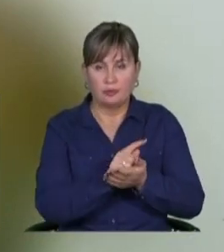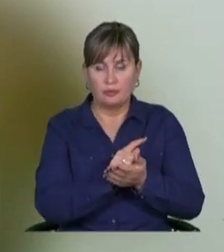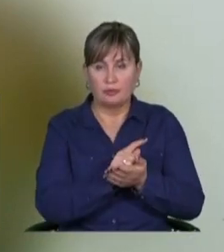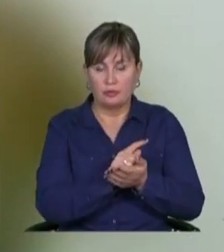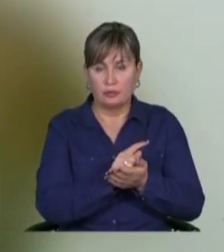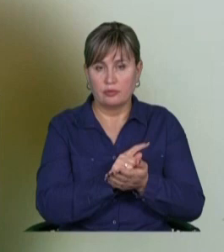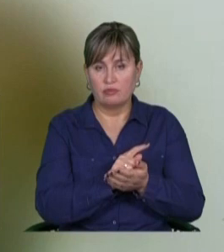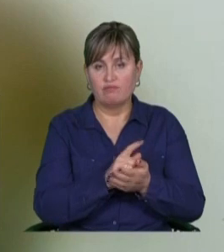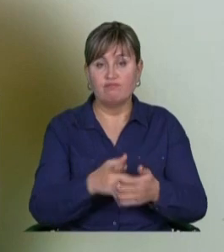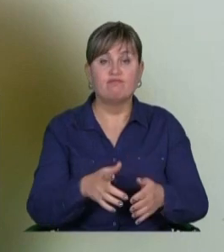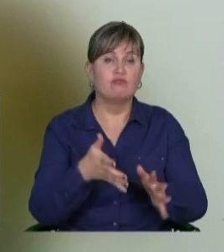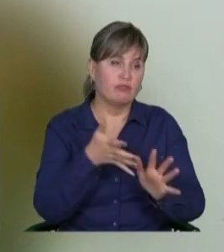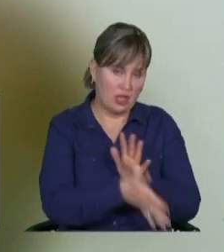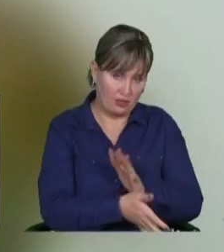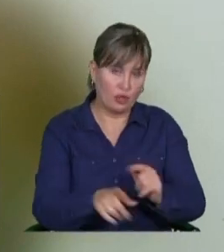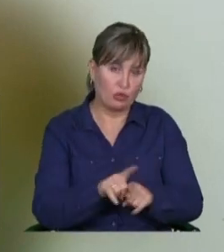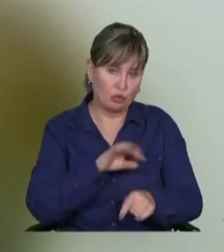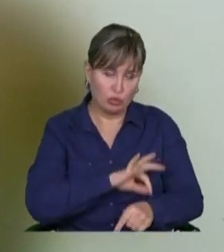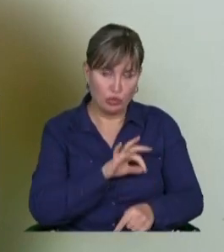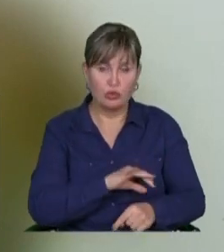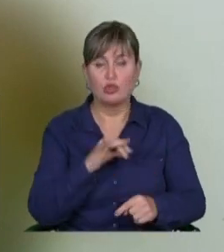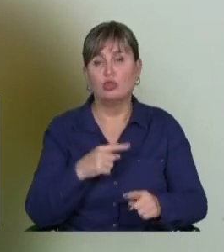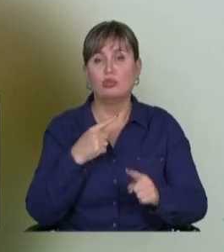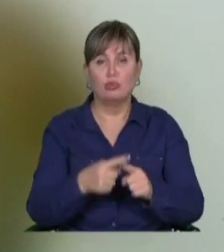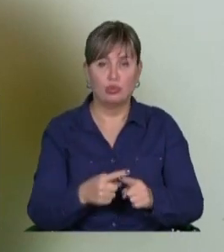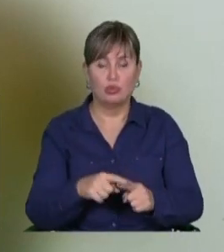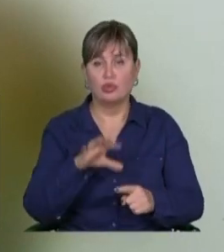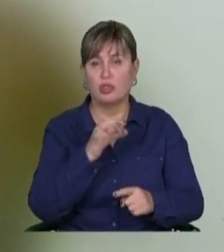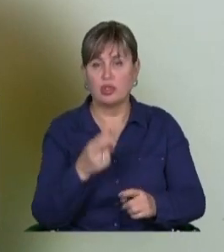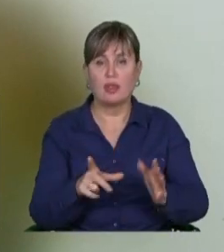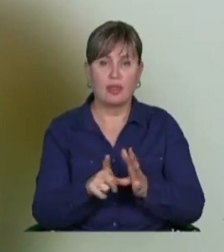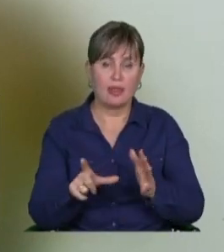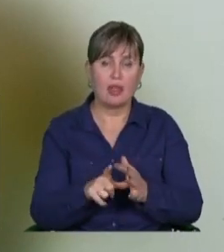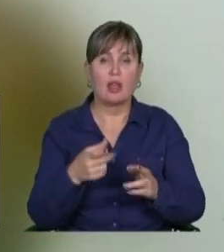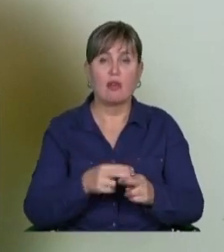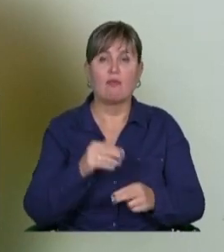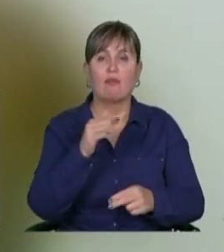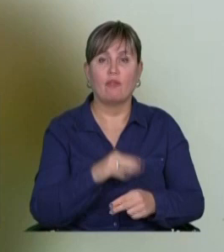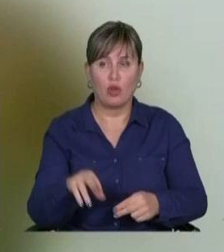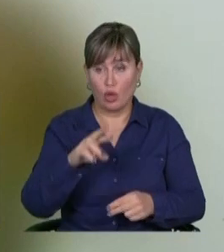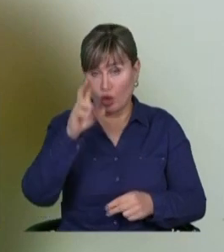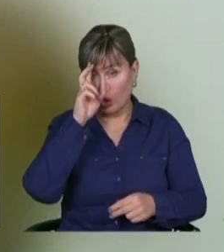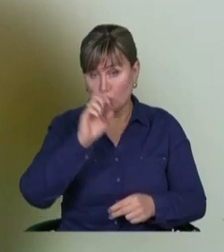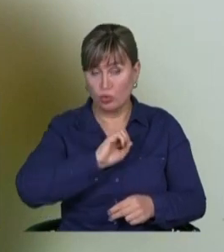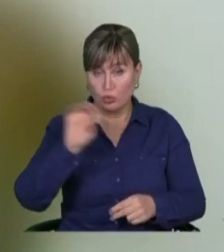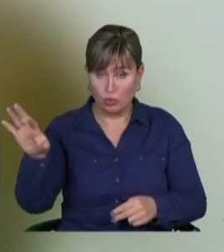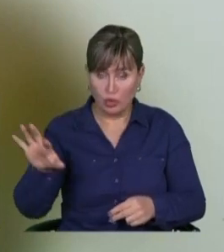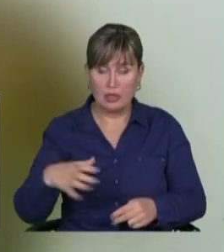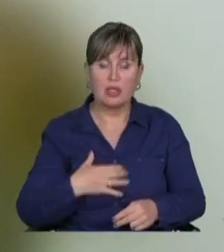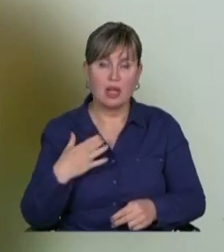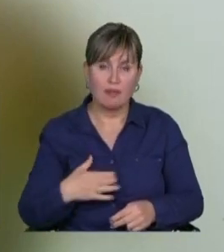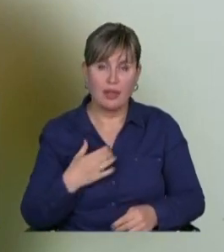покрывать его же медицинские расходы. И плюс социальный налог, который идет в фонд, государственный фонд